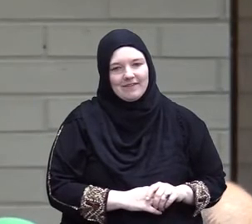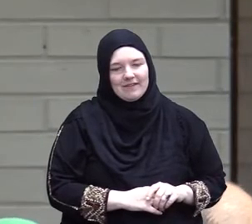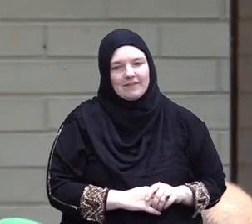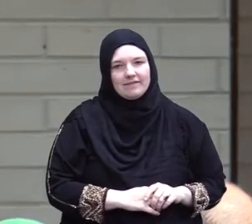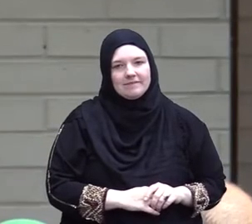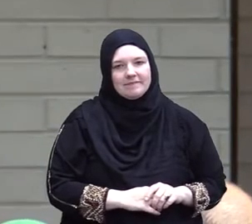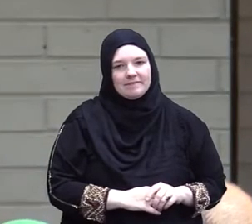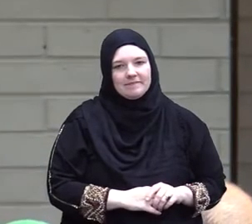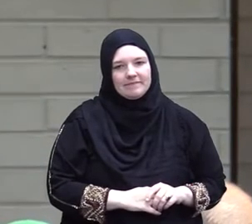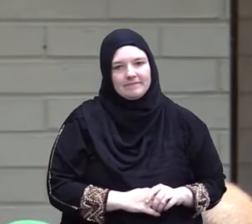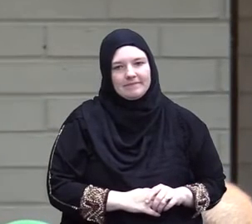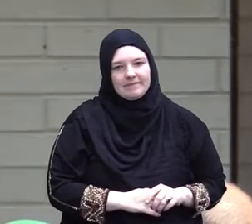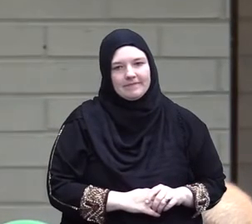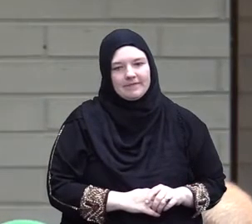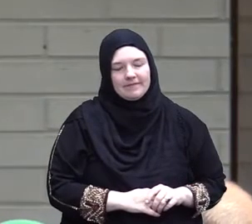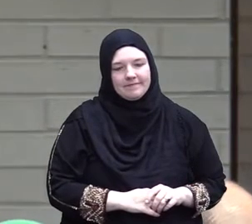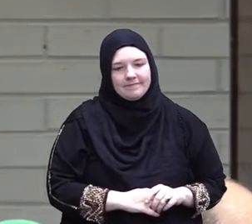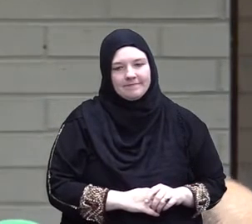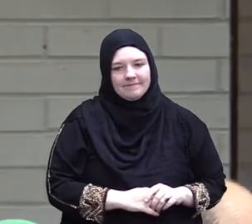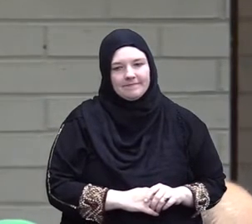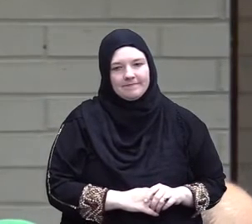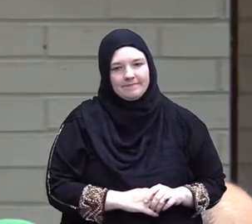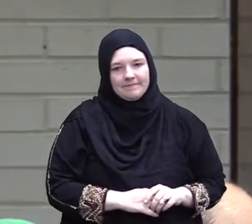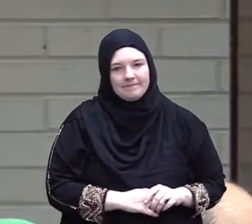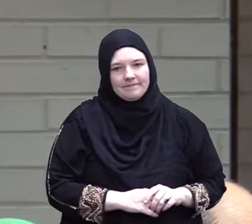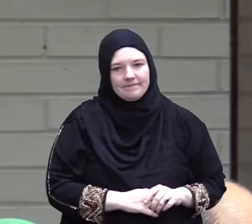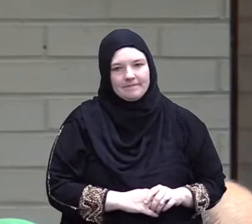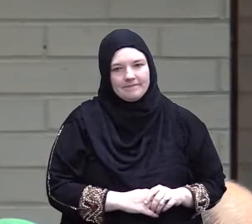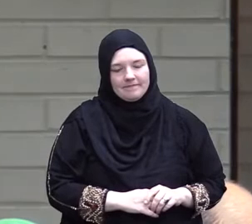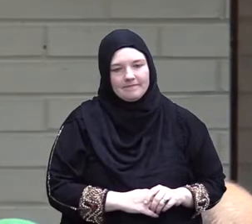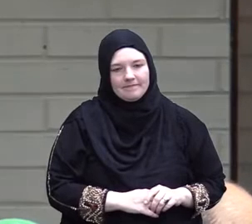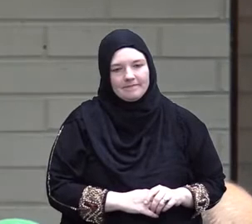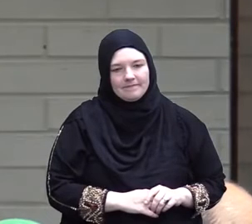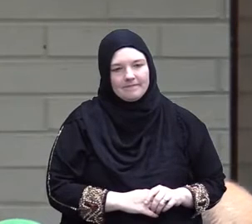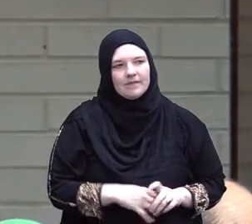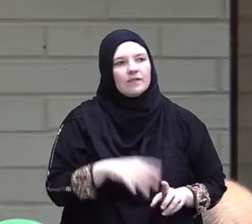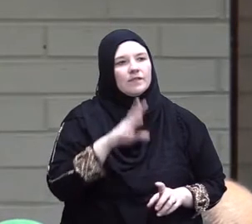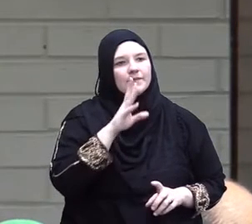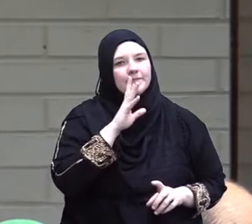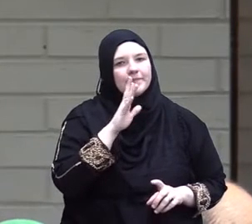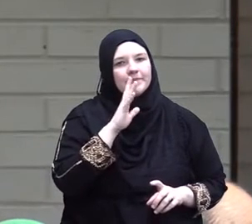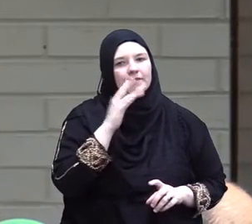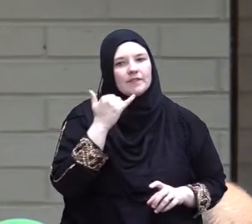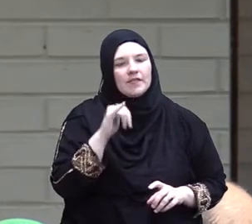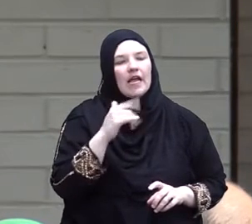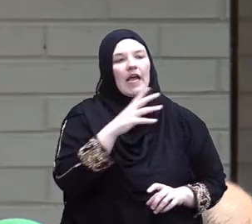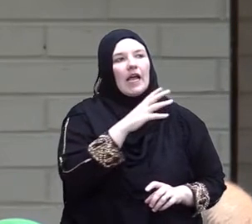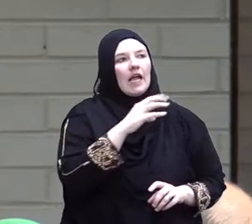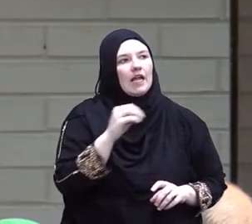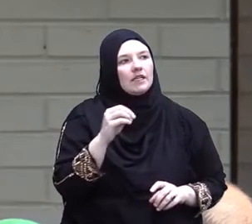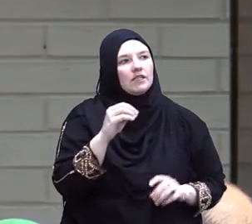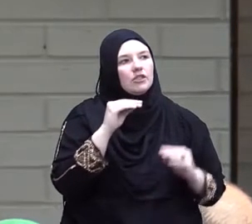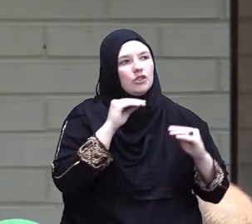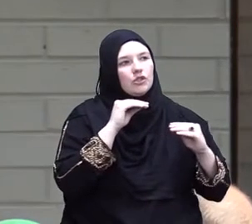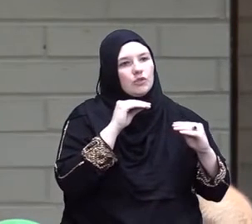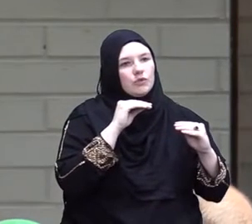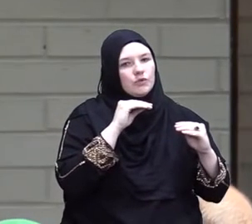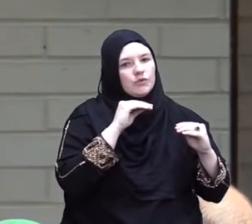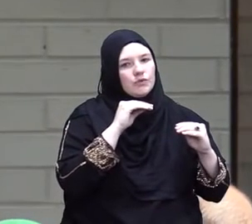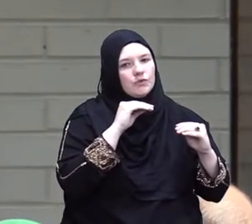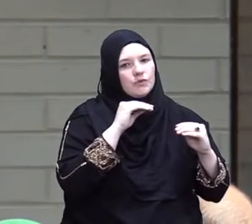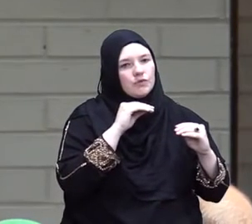know. وَعَلَّمَ آدَمَ الْأَسْمَاءَ كُلَّهَا. And He taught Adam the